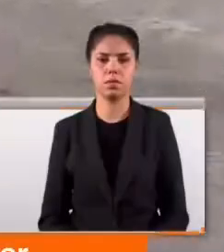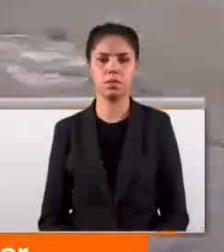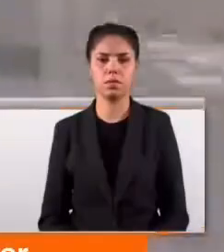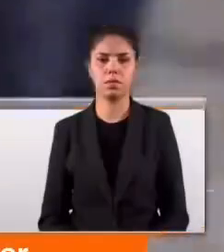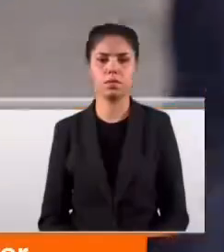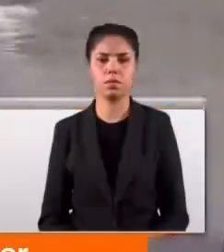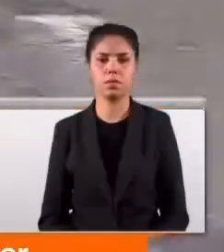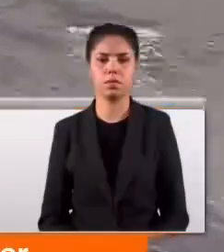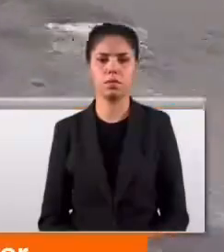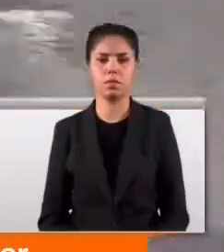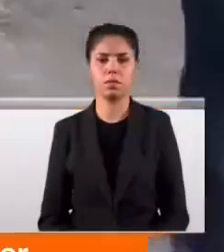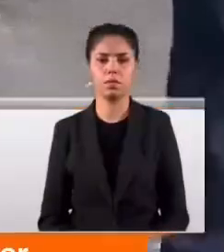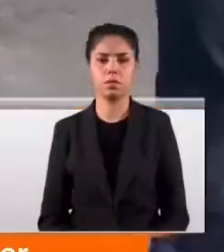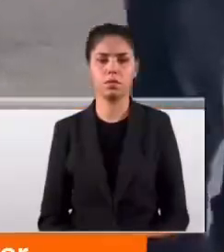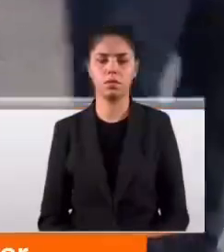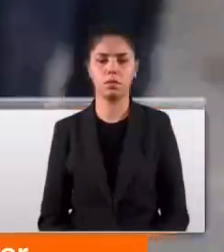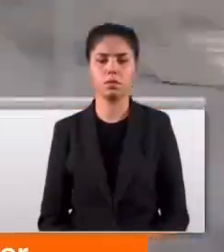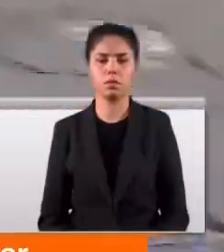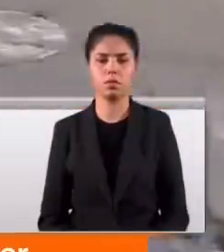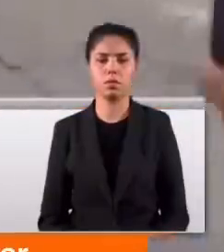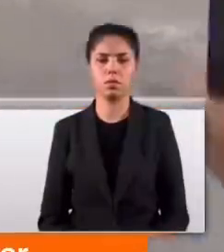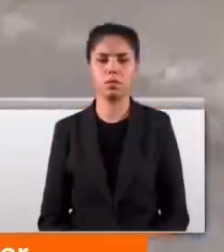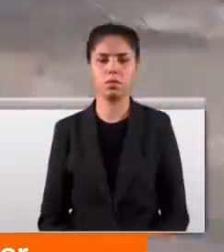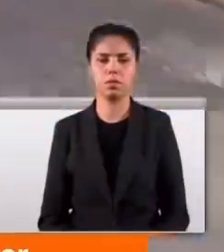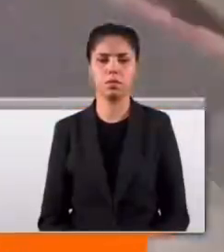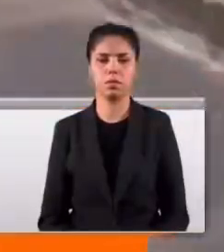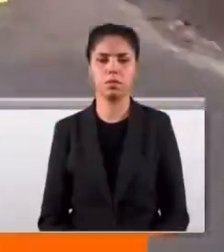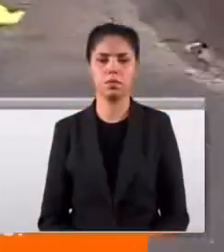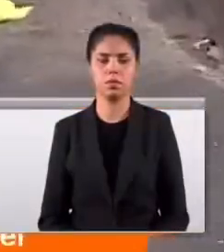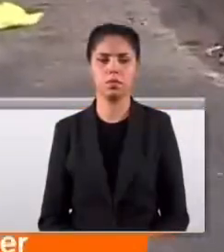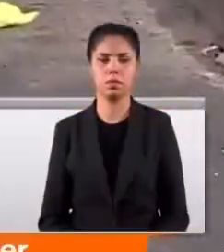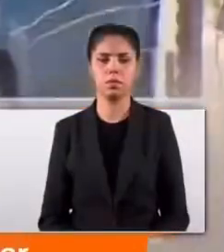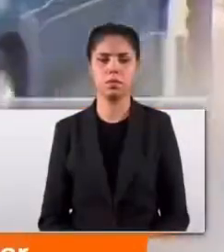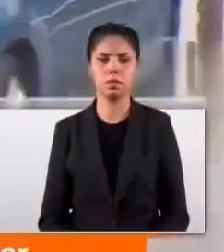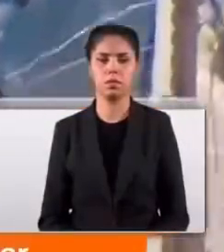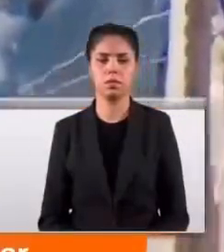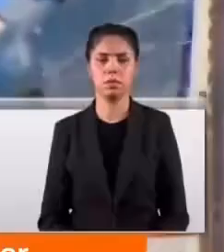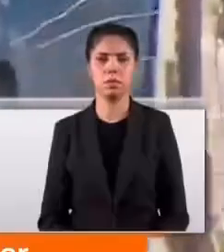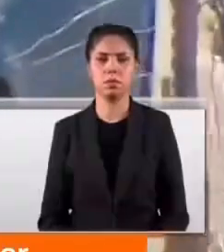Diyor ki bakın diyor burada neler yapıyorlar diyor. Gazze'ye de gidin